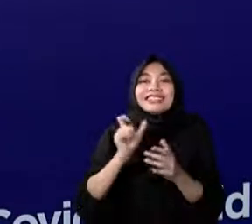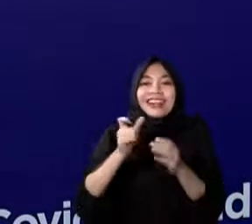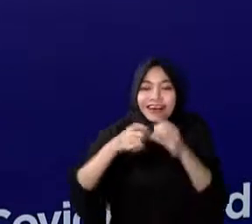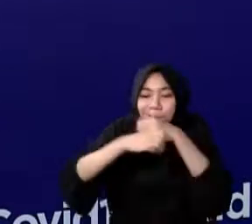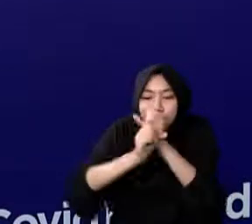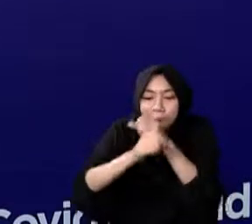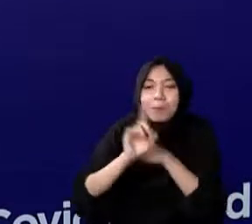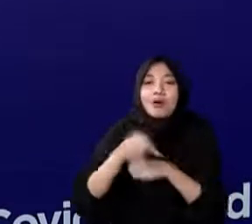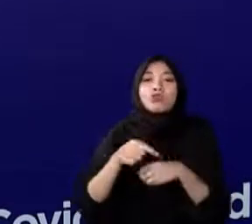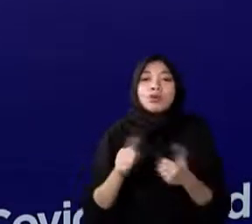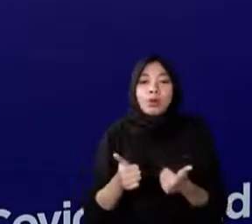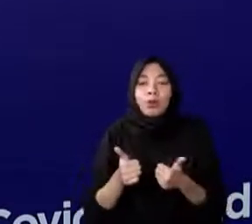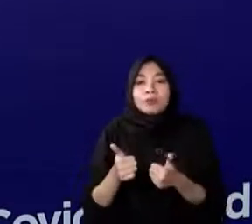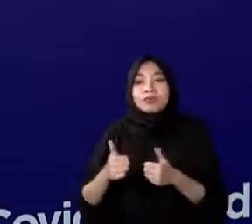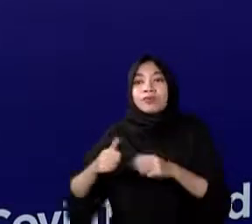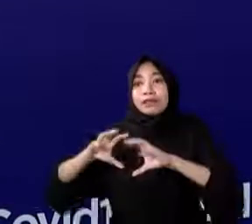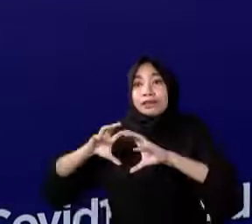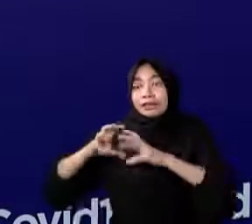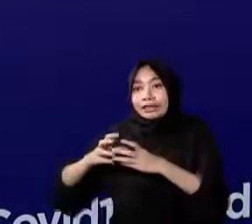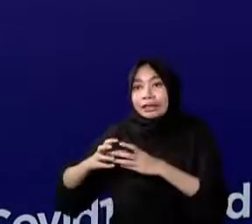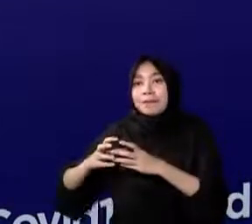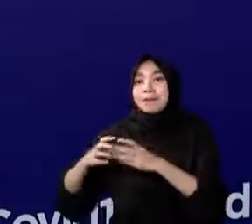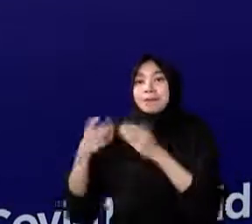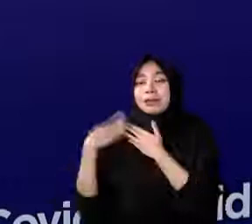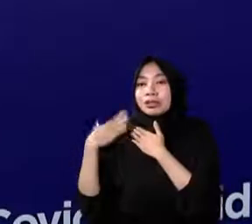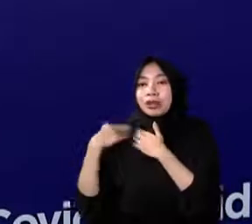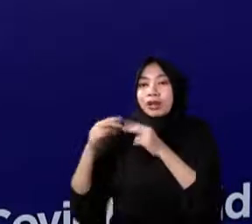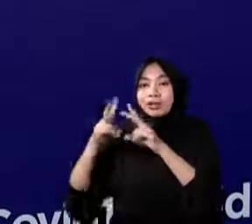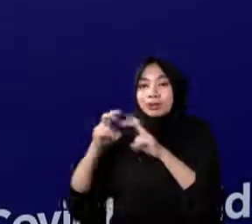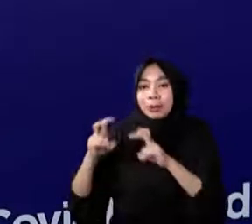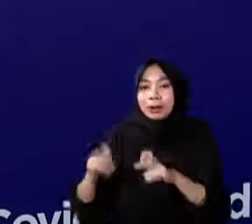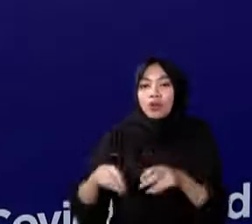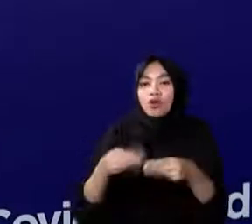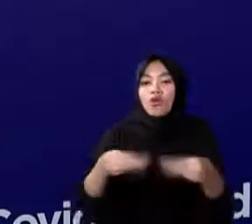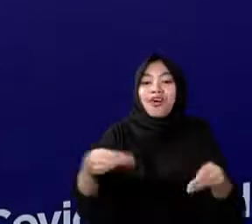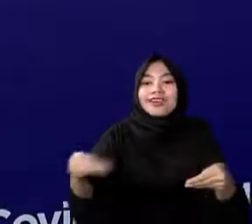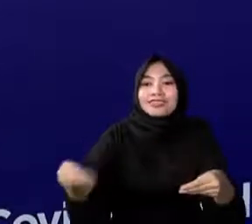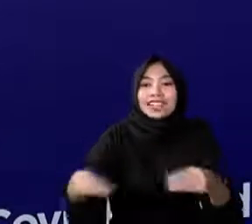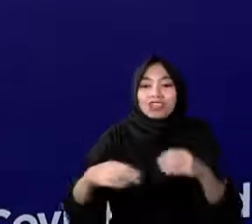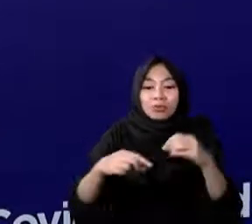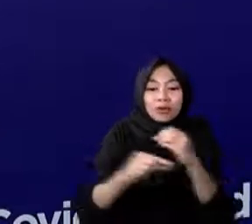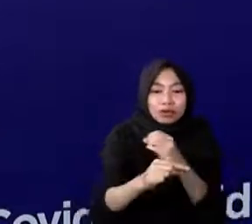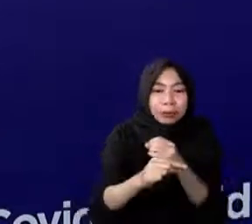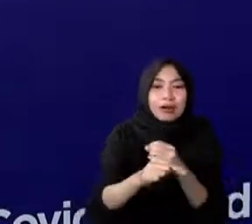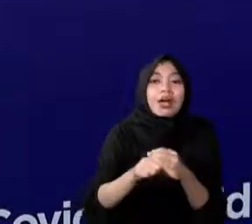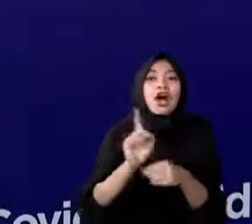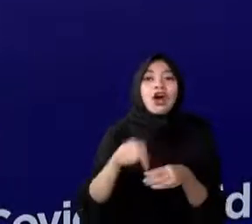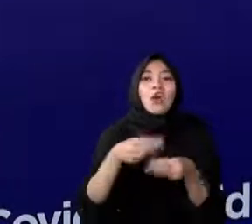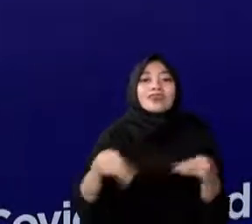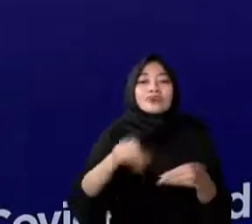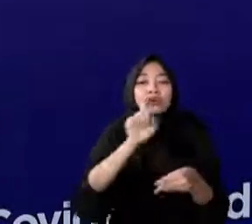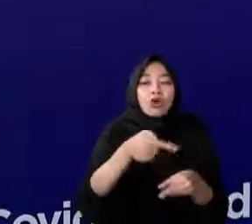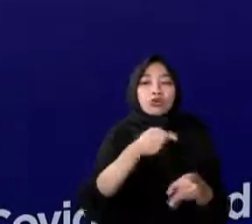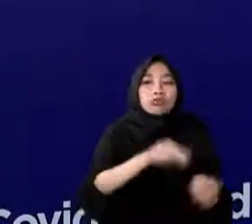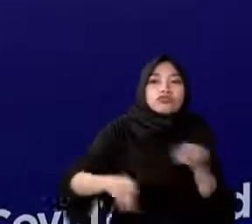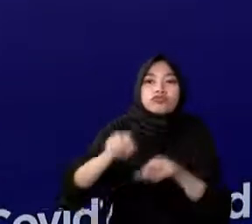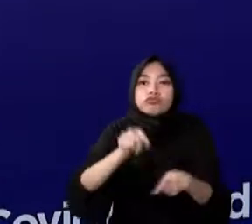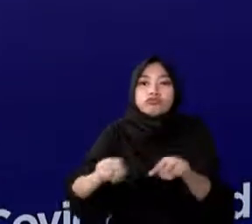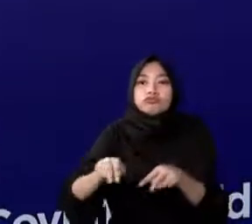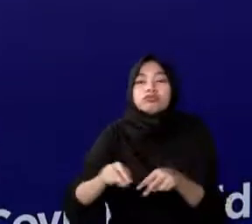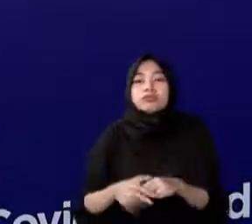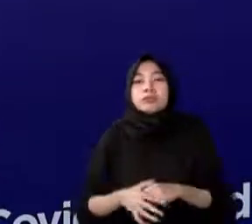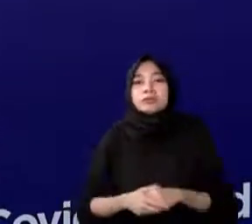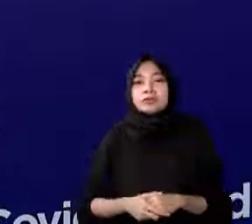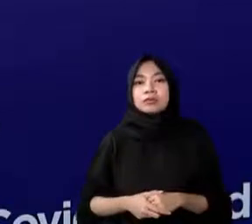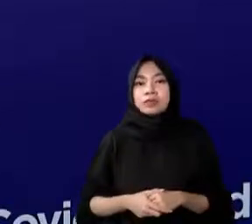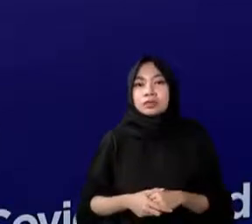memang dari Litbangkes ini sudah ditugaskan untuk quality control sebenarnya dari seluruh jejaring laboratorium pemeriksa COVID-19.